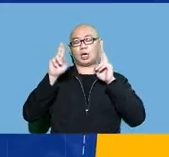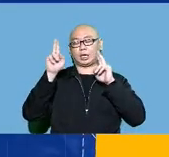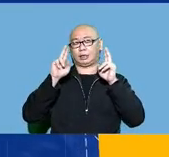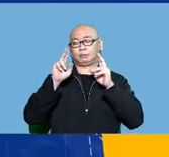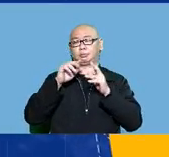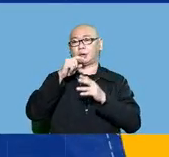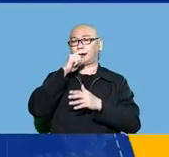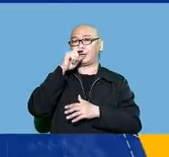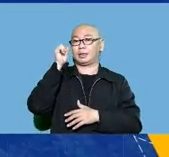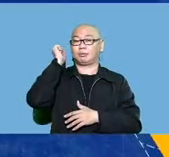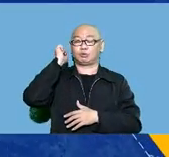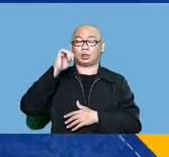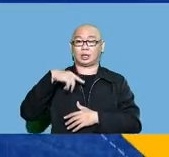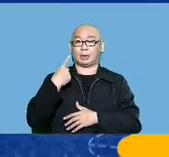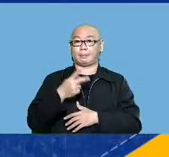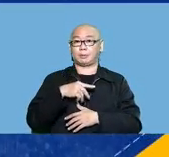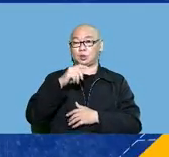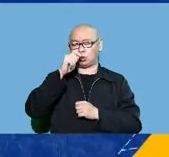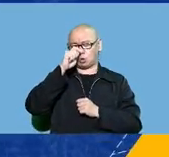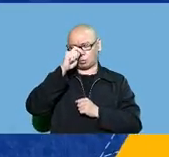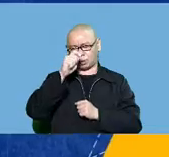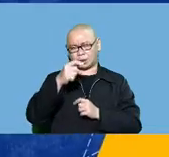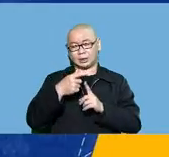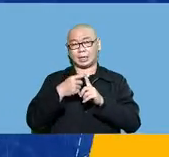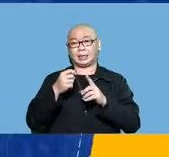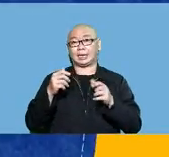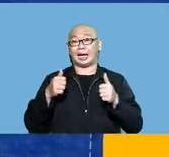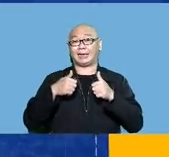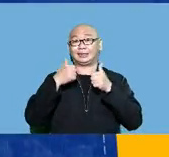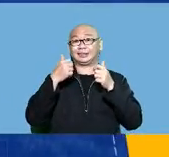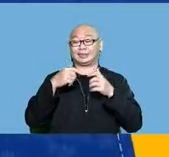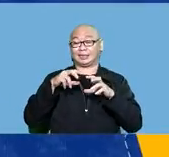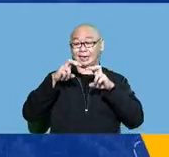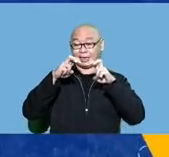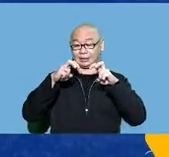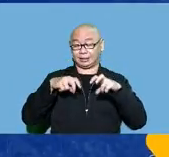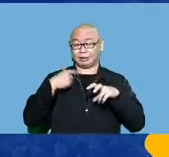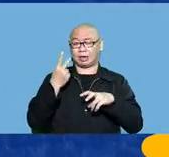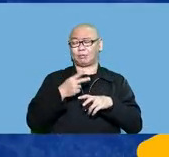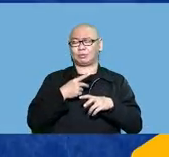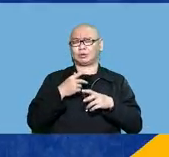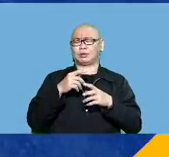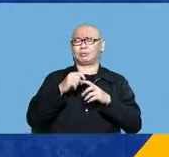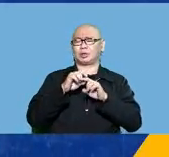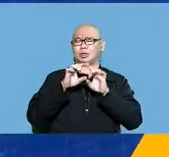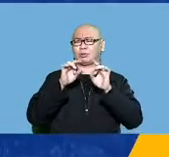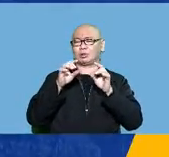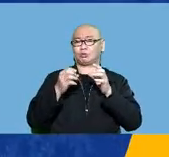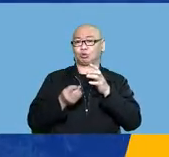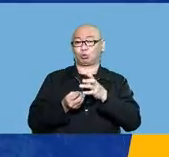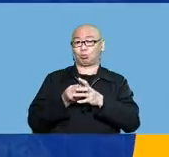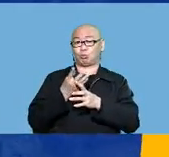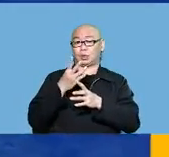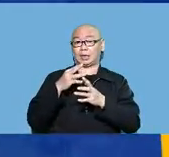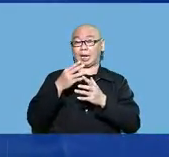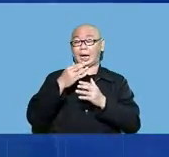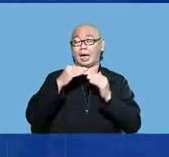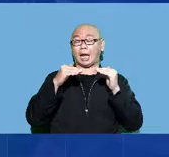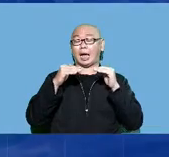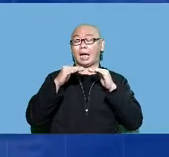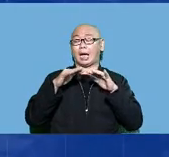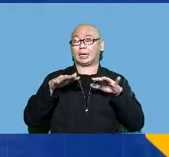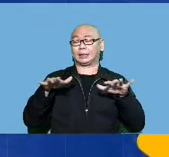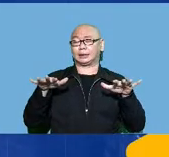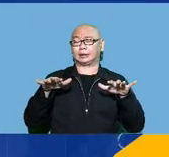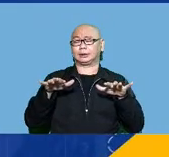Bapak Ibu yang kami hormati, dari hasil kajian kami tentang berbagai sumber air yang berada di Gunung Ungaran,